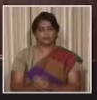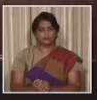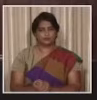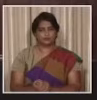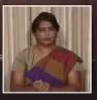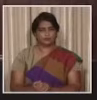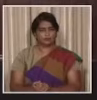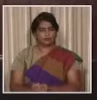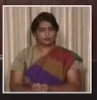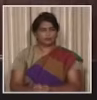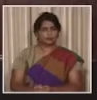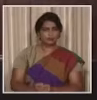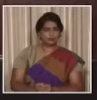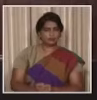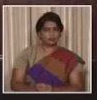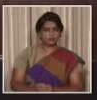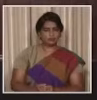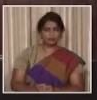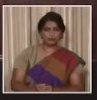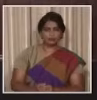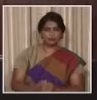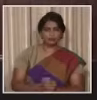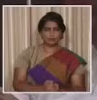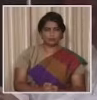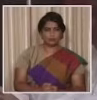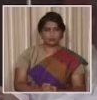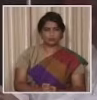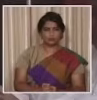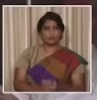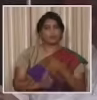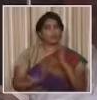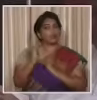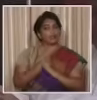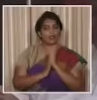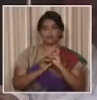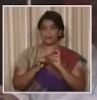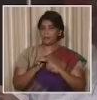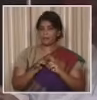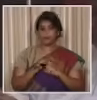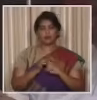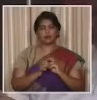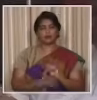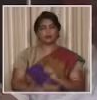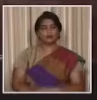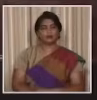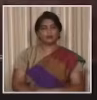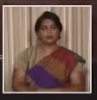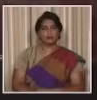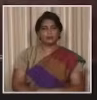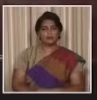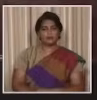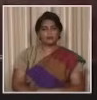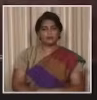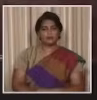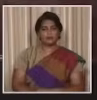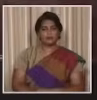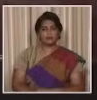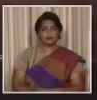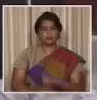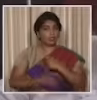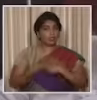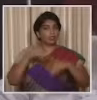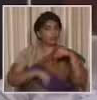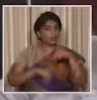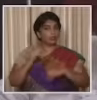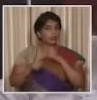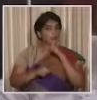කරන්න ඕනේ. ඒකෙදි ඔය කරුණු ඉදිරිපත් කරන්න. වර ප්‍රසාද ප්‍රශ්න කියලා මෙතන දැන් ඔය විභාග කරන දේශපාලනය කතා කරන්න බෑ. ඔබතුමා දේශපාලනය